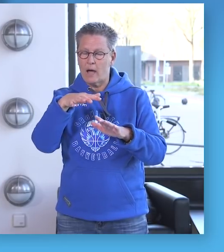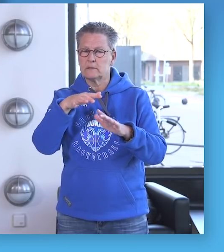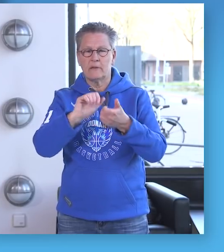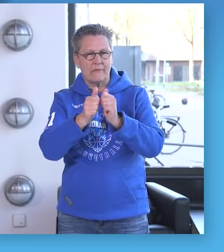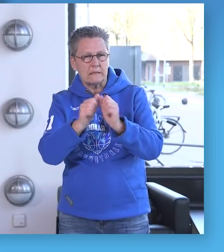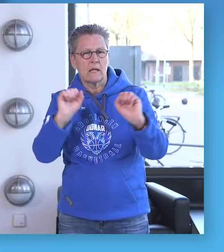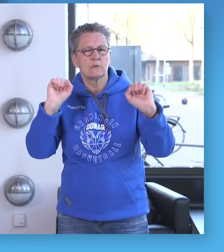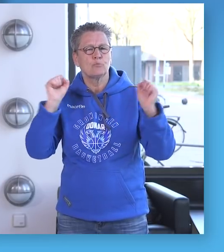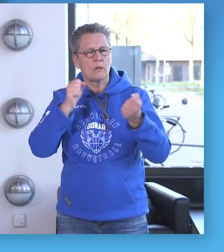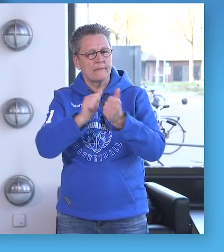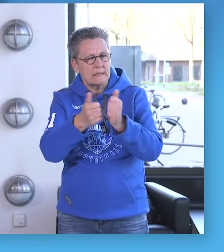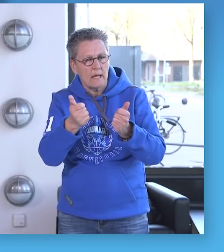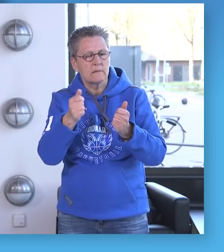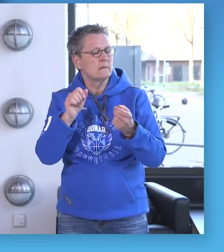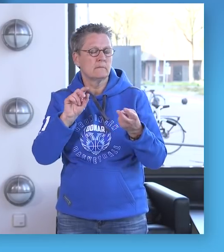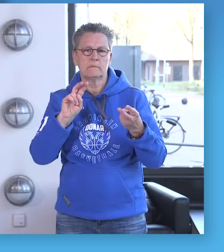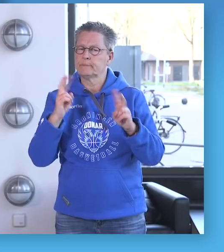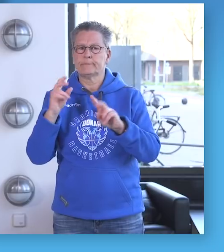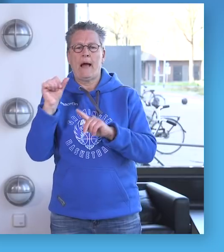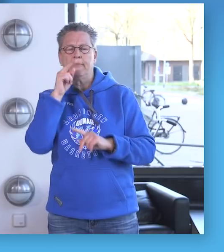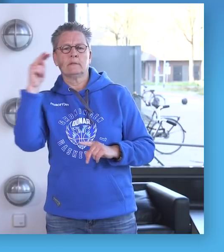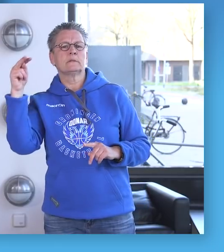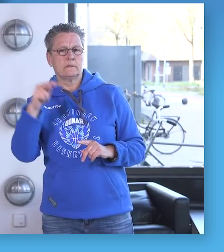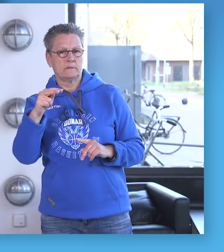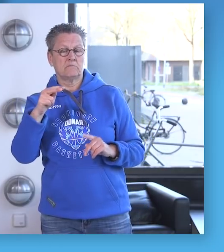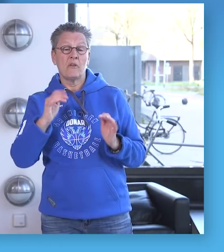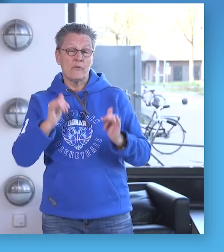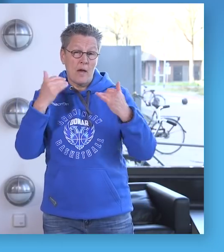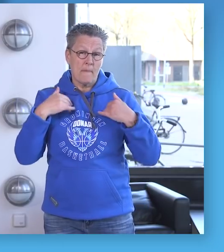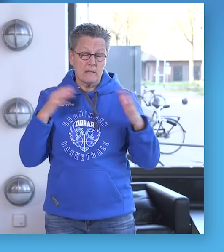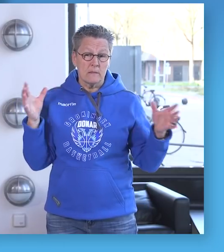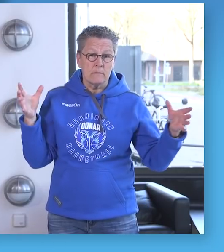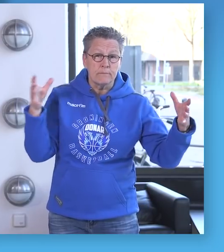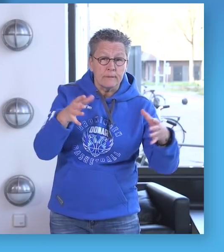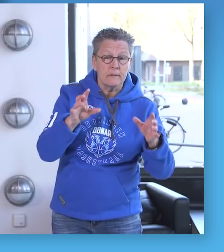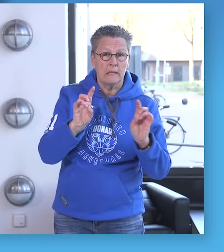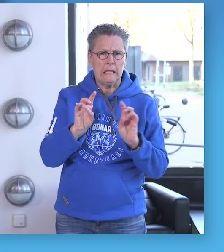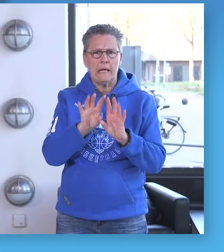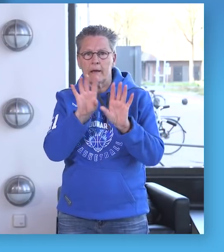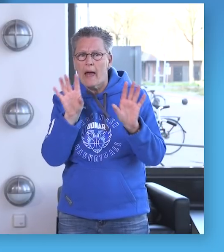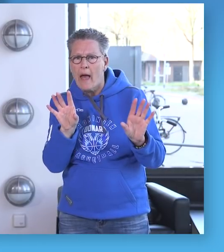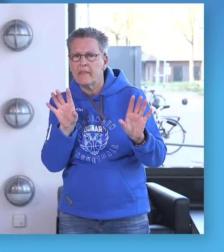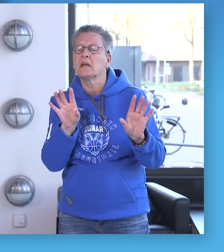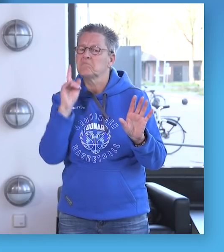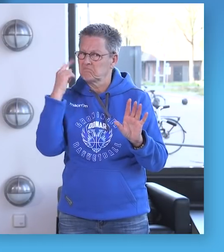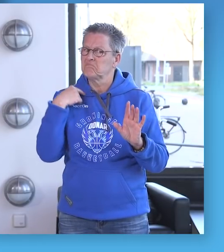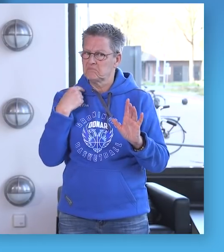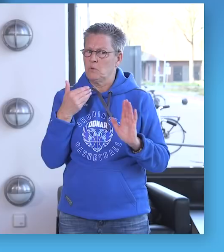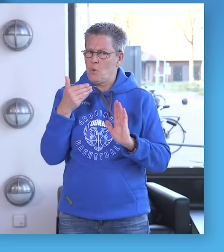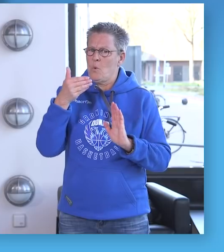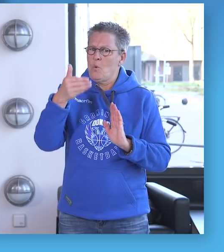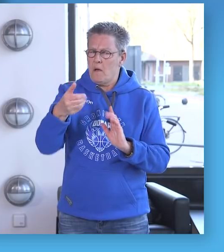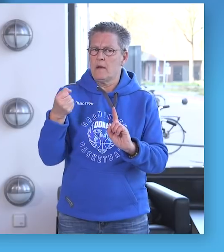een sportwedstrijd, veel mensen bij elkaar, hygiëne. Ja, ik denk dat dat allemaal een grote impact zal hebben.